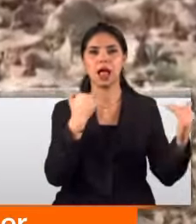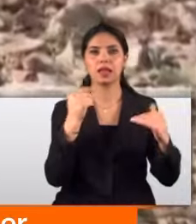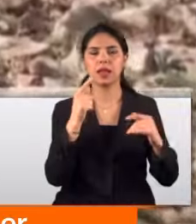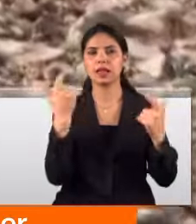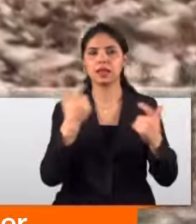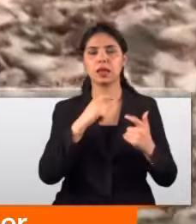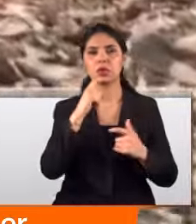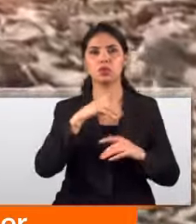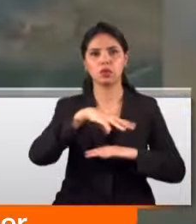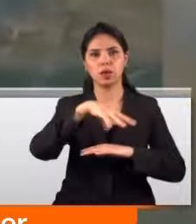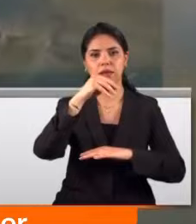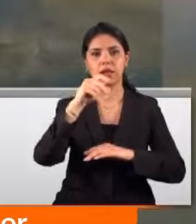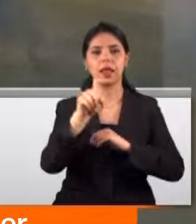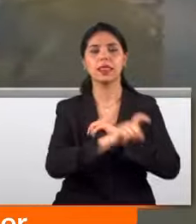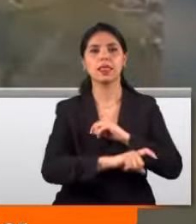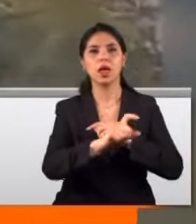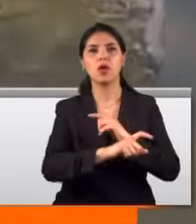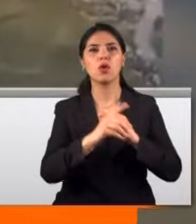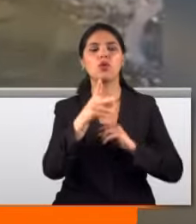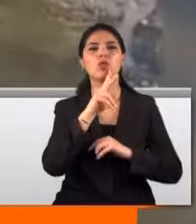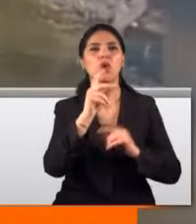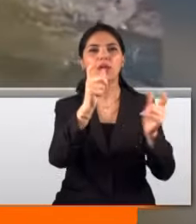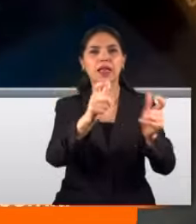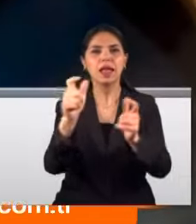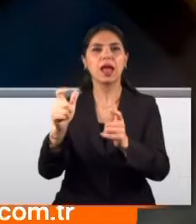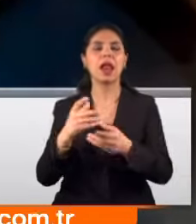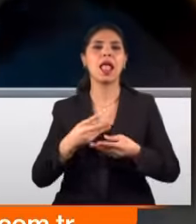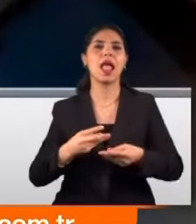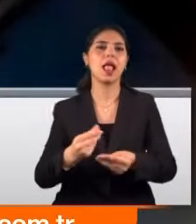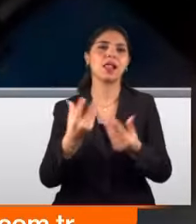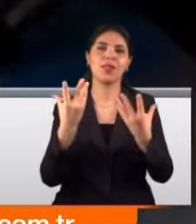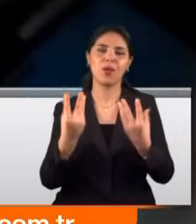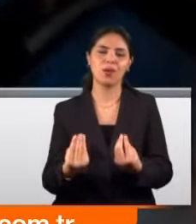Dağları'nda terörün son kalıntıları da temizleniyor.